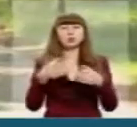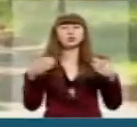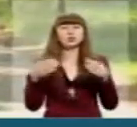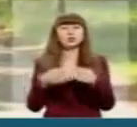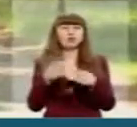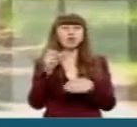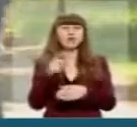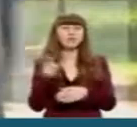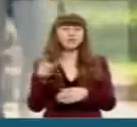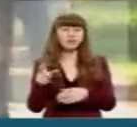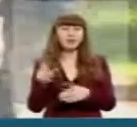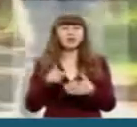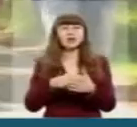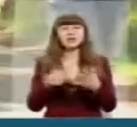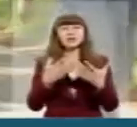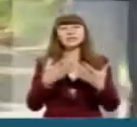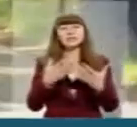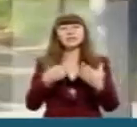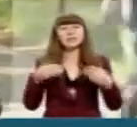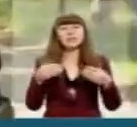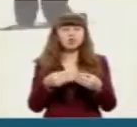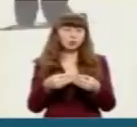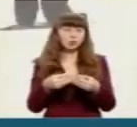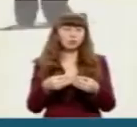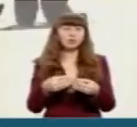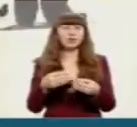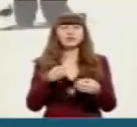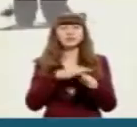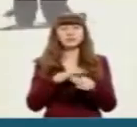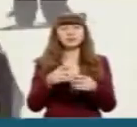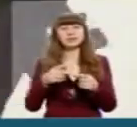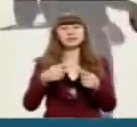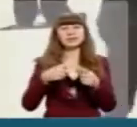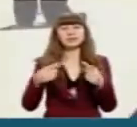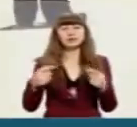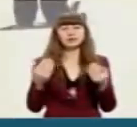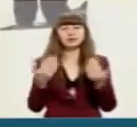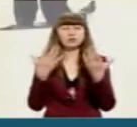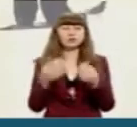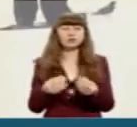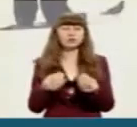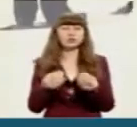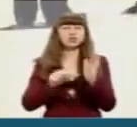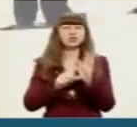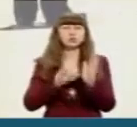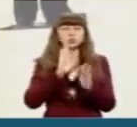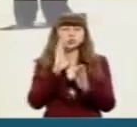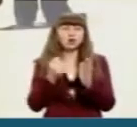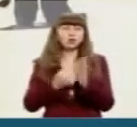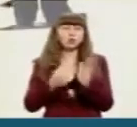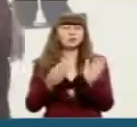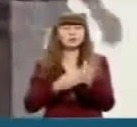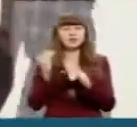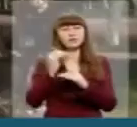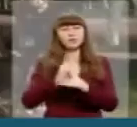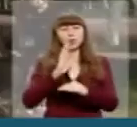соблюдением социальной дистанции. Кроме того, график движения общественного транспорта с сегодняшнего дня установили с 6 утра до 9